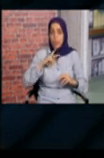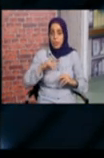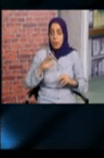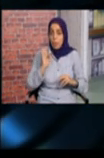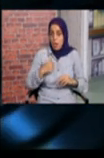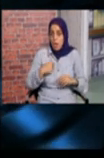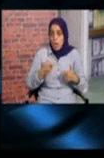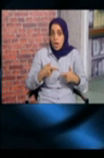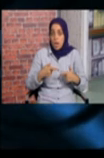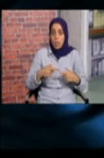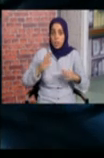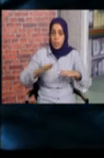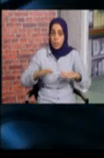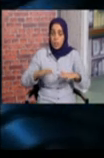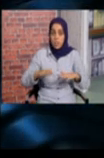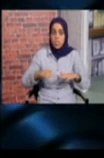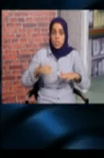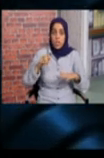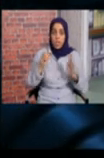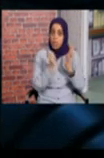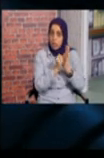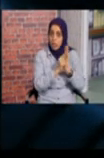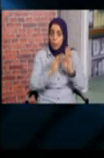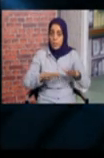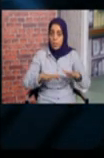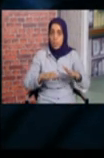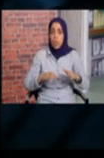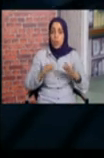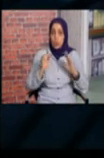ان انا في تحت بيتي في مكان بيبيع، في شخص